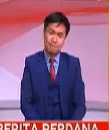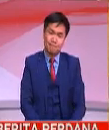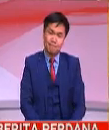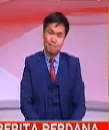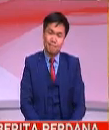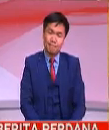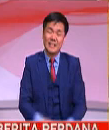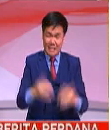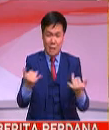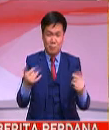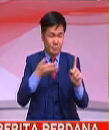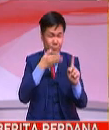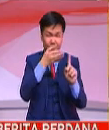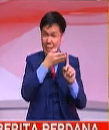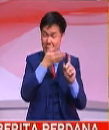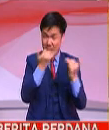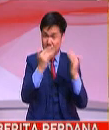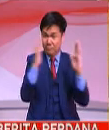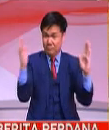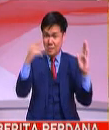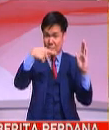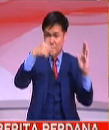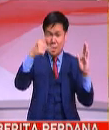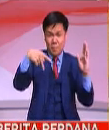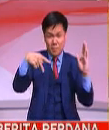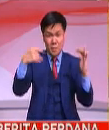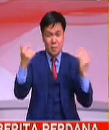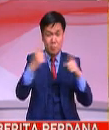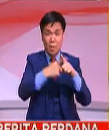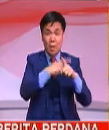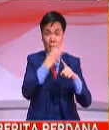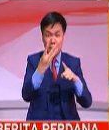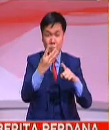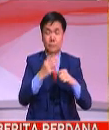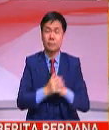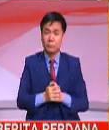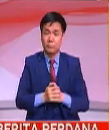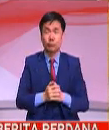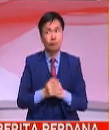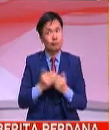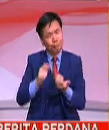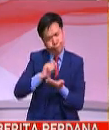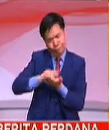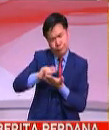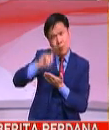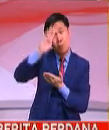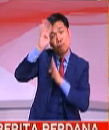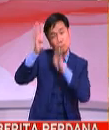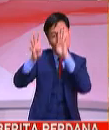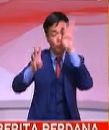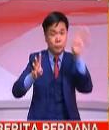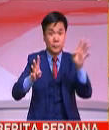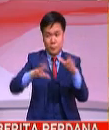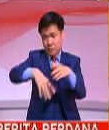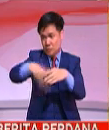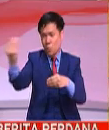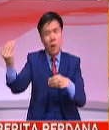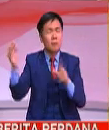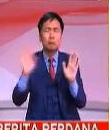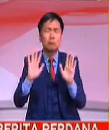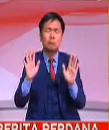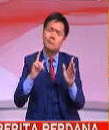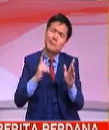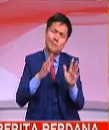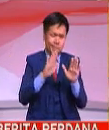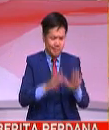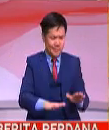Siap PKP lah. Daripada bulan 4, saya memang banyak ke creative work sebab tak boleh nak keluar, nak buat show. So,